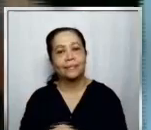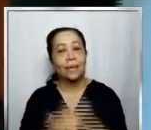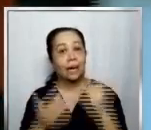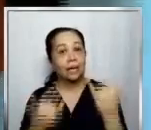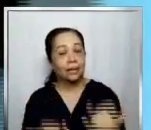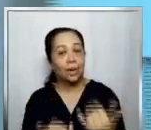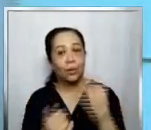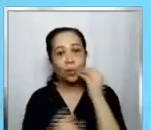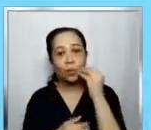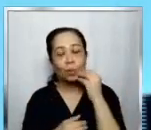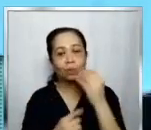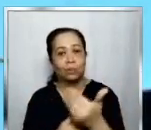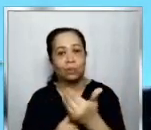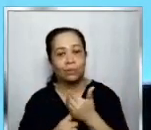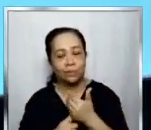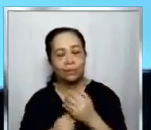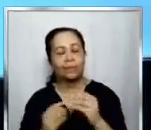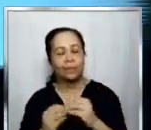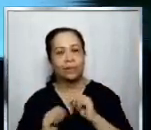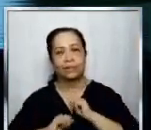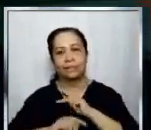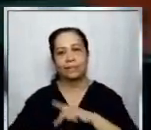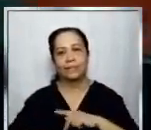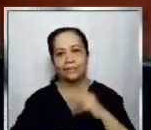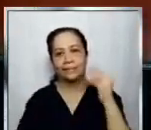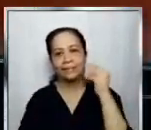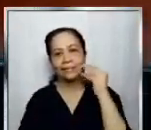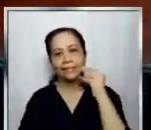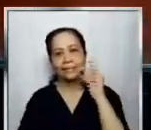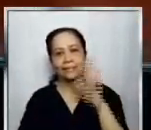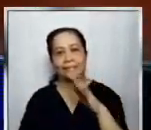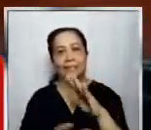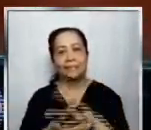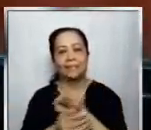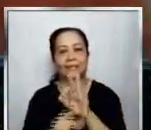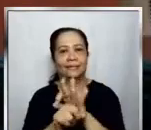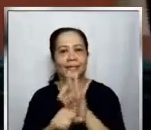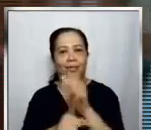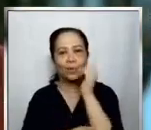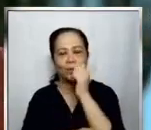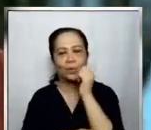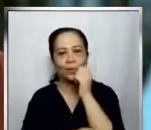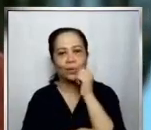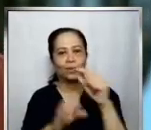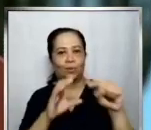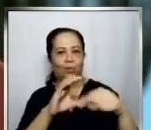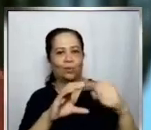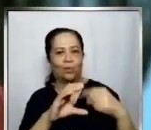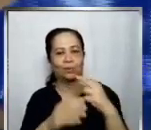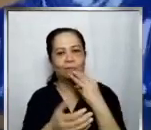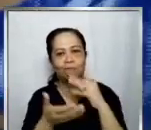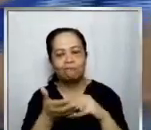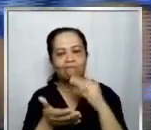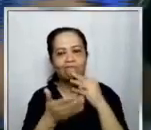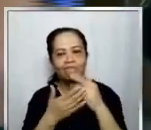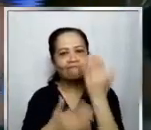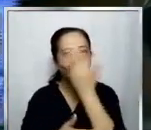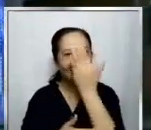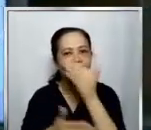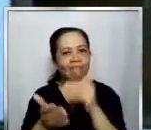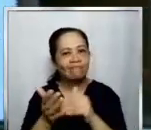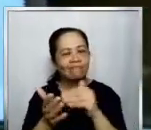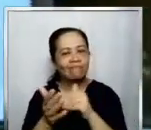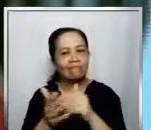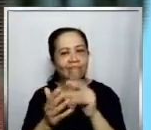quarantine, mas na-appreciate rin ni Mikee ang kanyang fans na araw-araw daw nagme-message na pinapanood muli nila ang mga nagawa